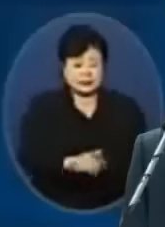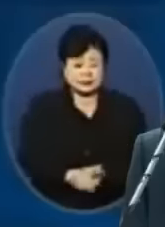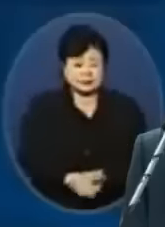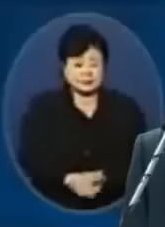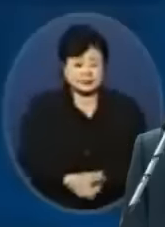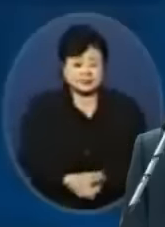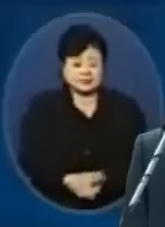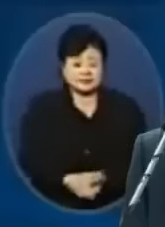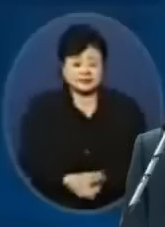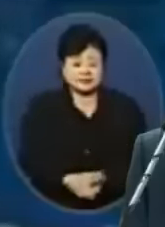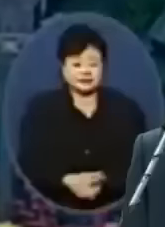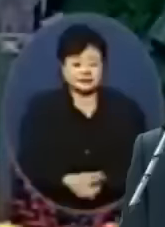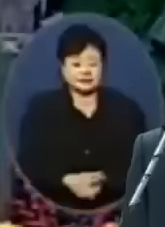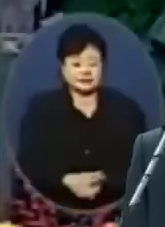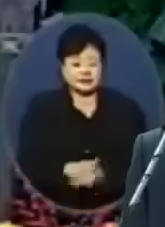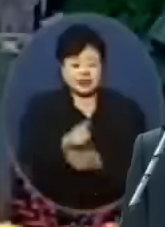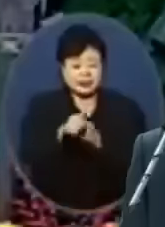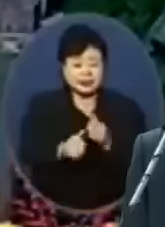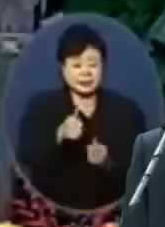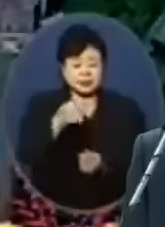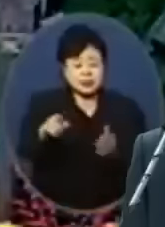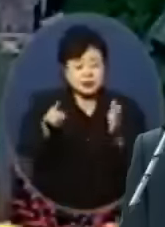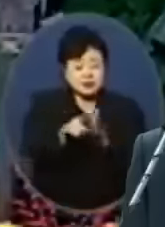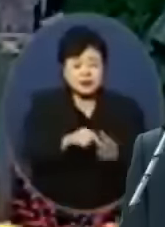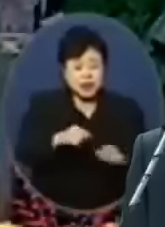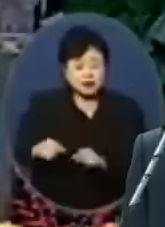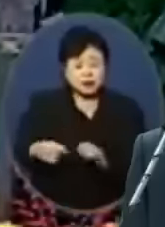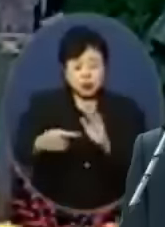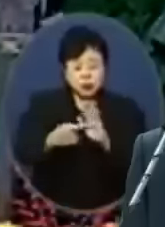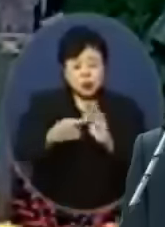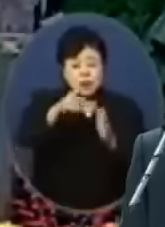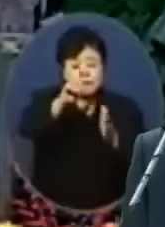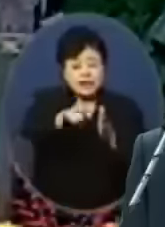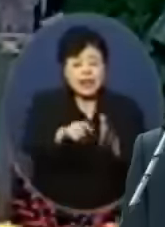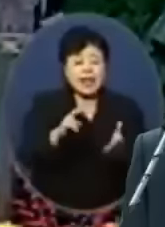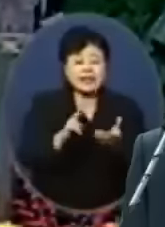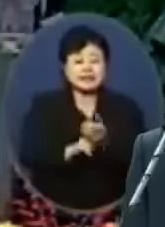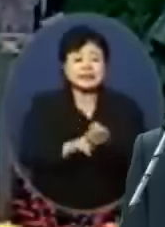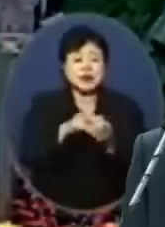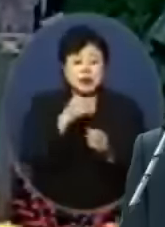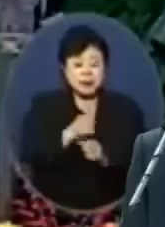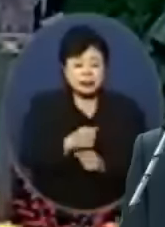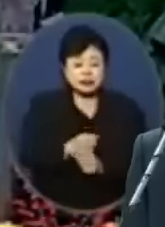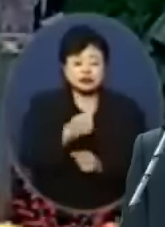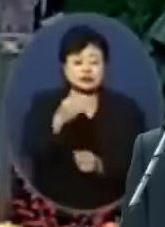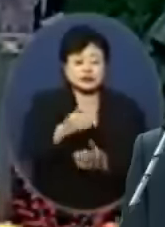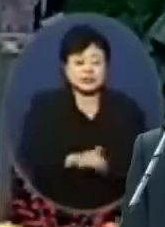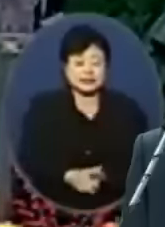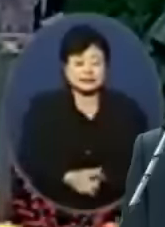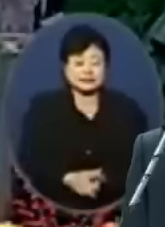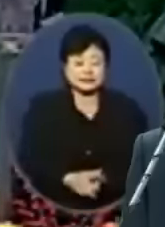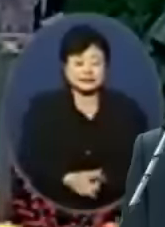기적이 일어난다. 하나님은 우리가 믿음을 행동을 보일 때 기적을 행하시고 역사해 주신다.